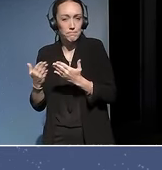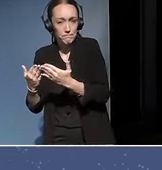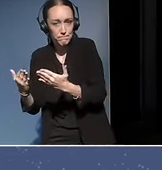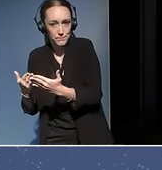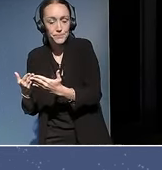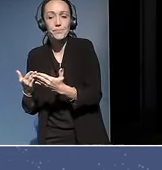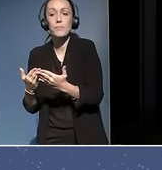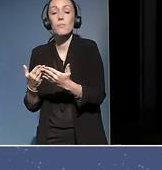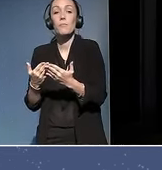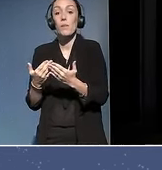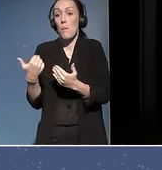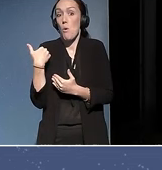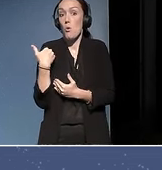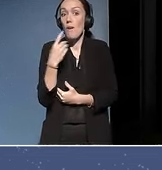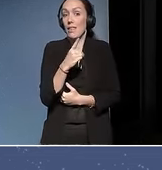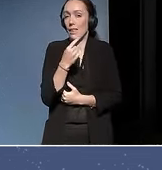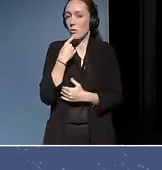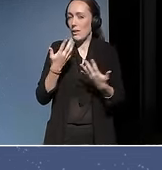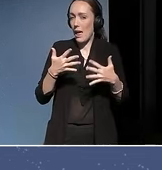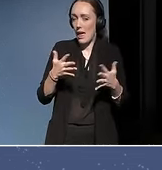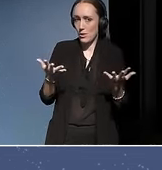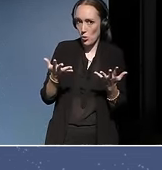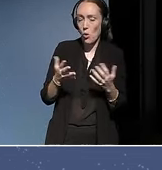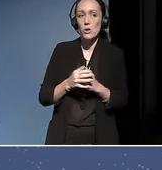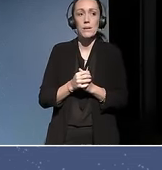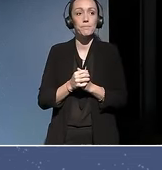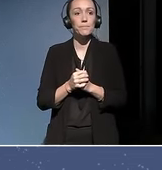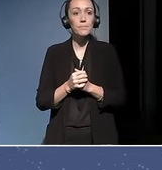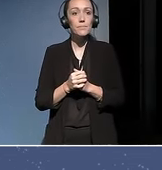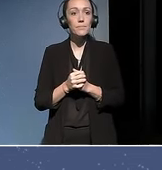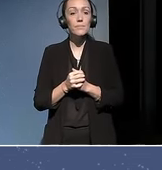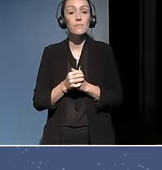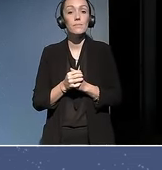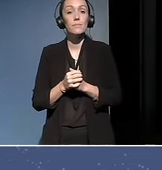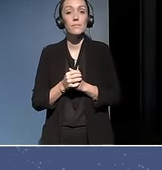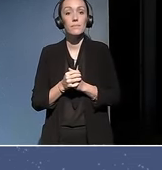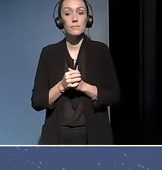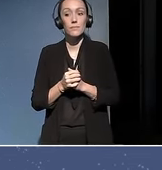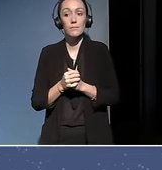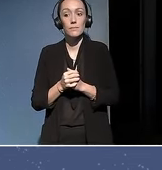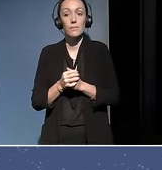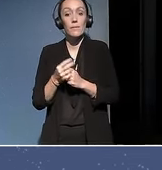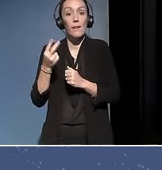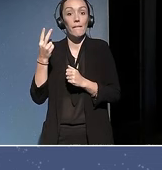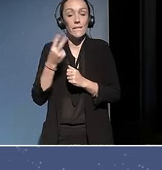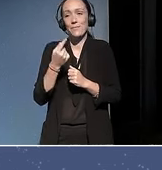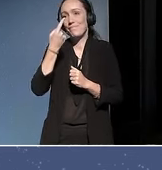l'esemplare su cui era stata creata la carta